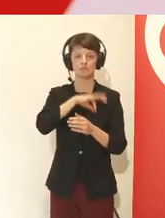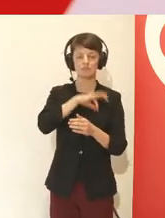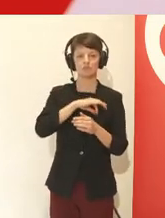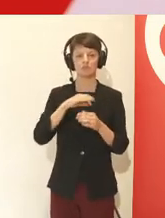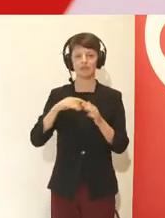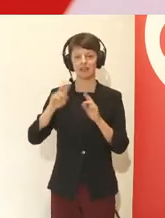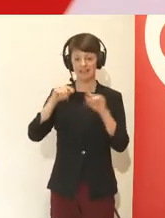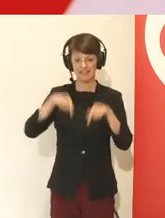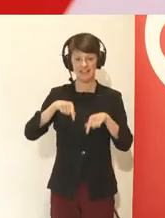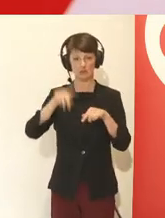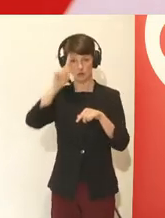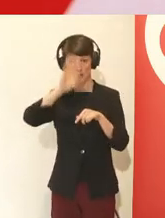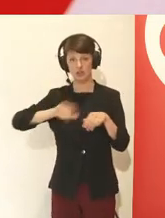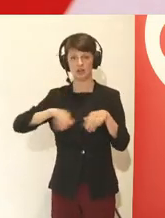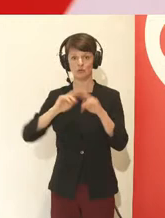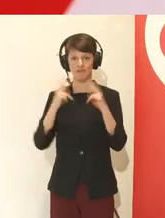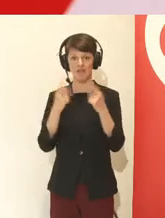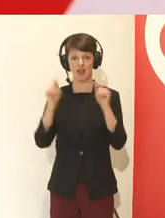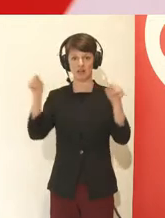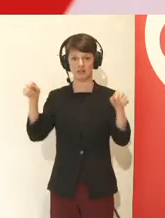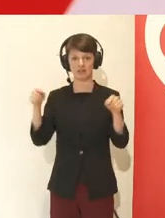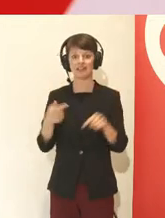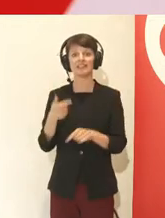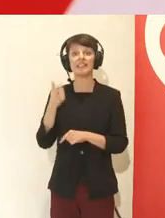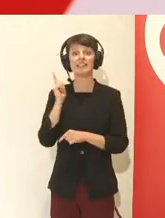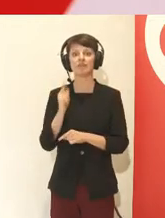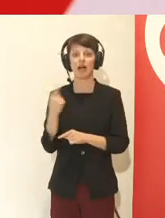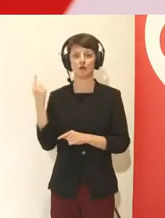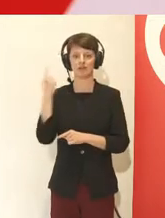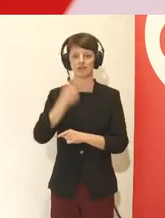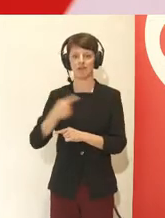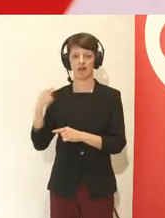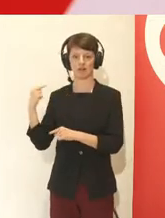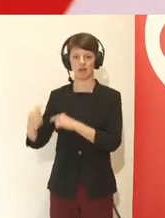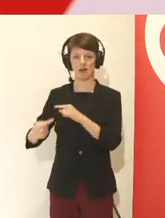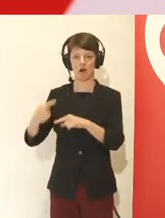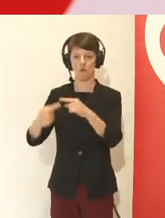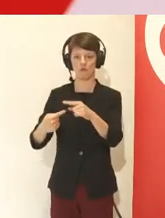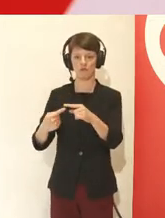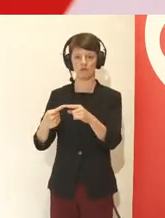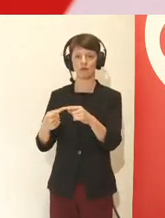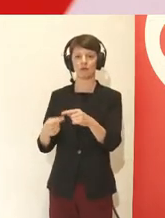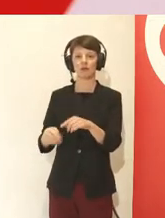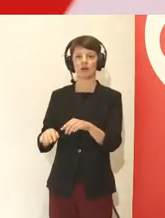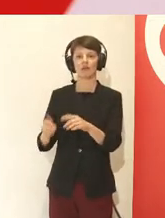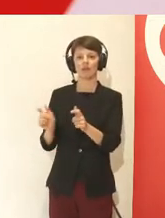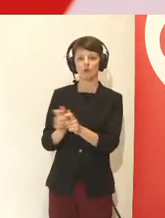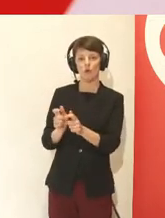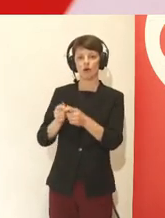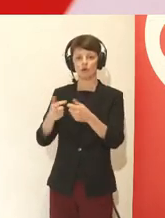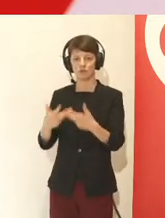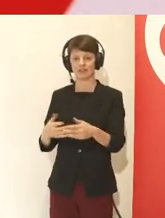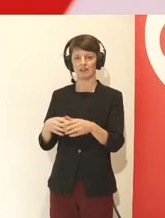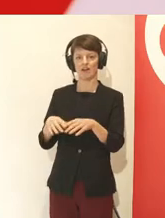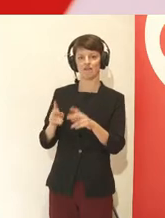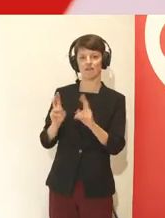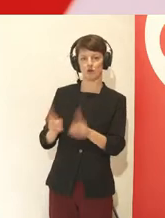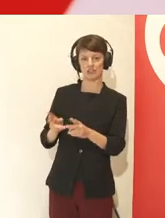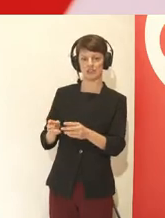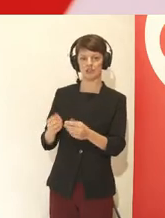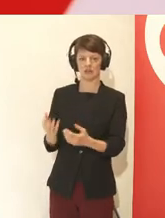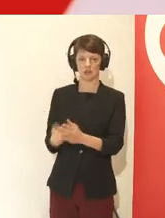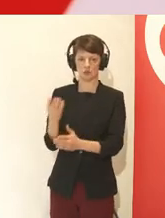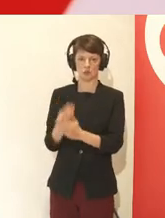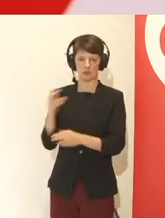ganzen welt mit sich gebracht hat seit 200 jahren darauf beruht dass fossile ressourcen genutzt werden wenn wir das ändern